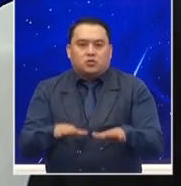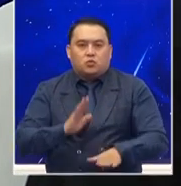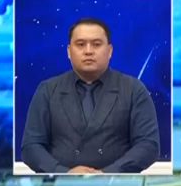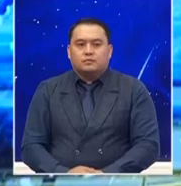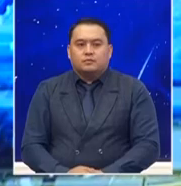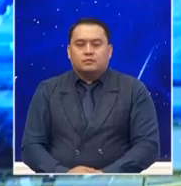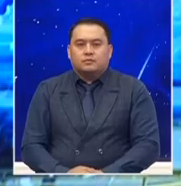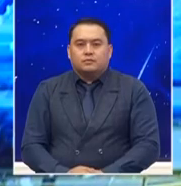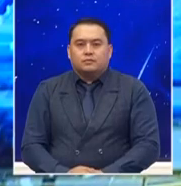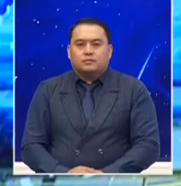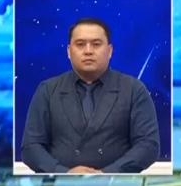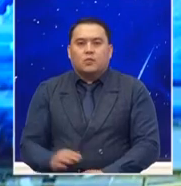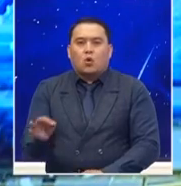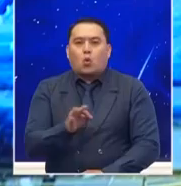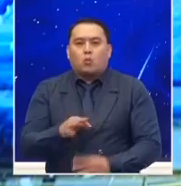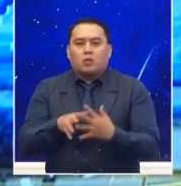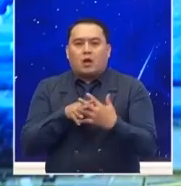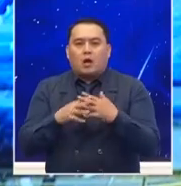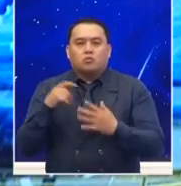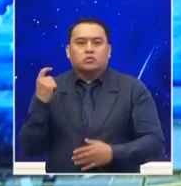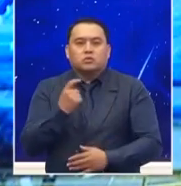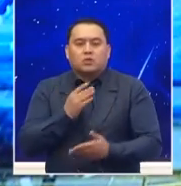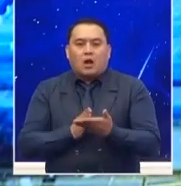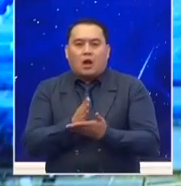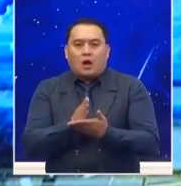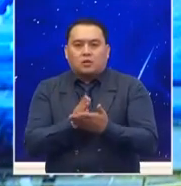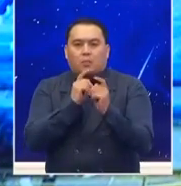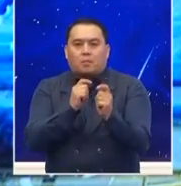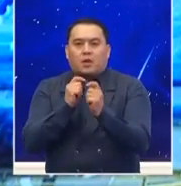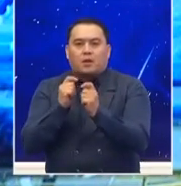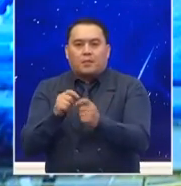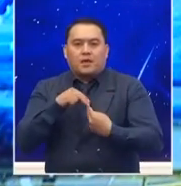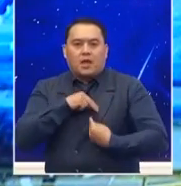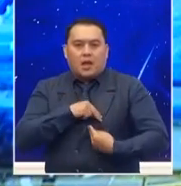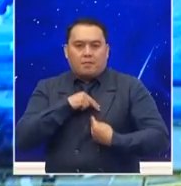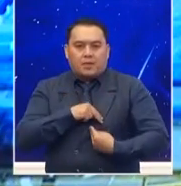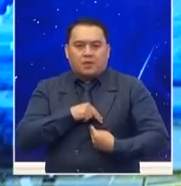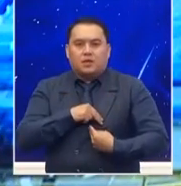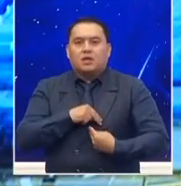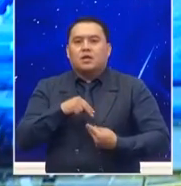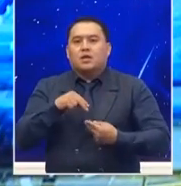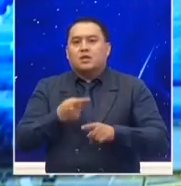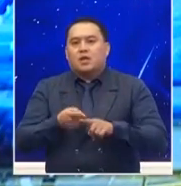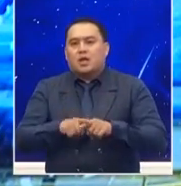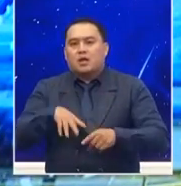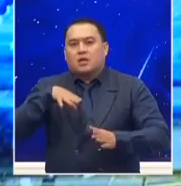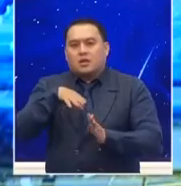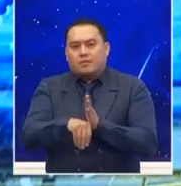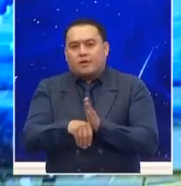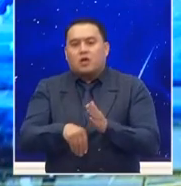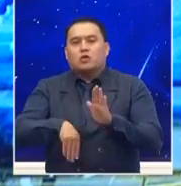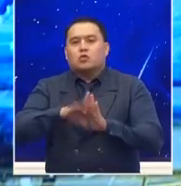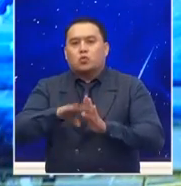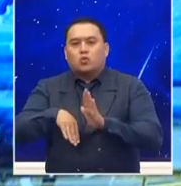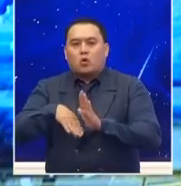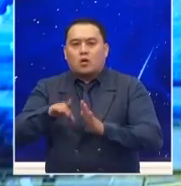болады. Облыстық ауыл шаруашылық саласының ардагерлері марапатталды. Еңбек майданда тыңбай еңбек етіп келген сала